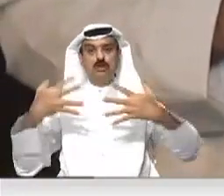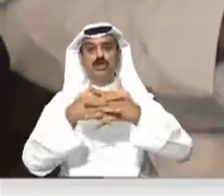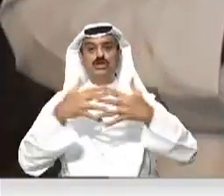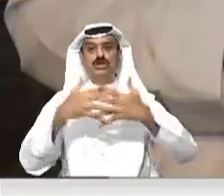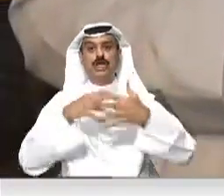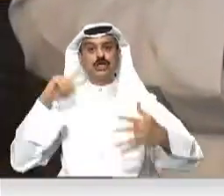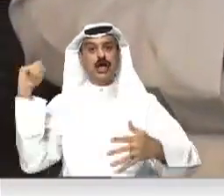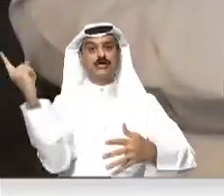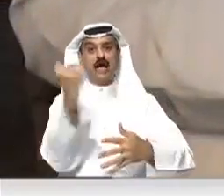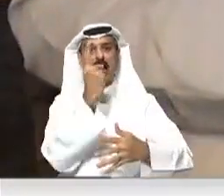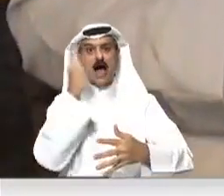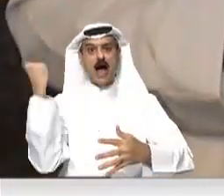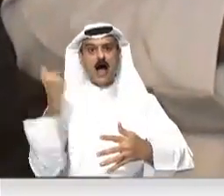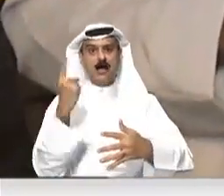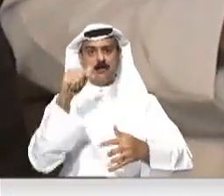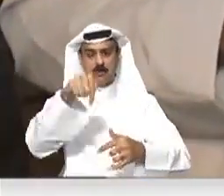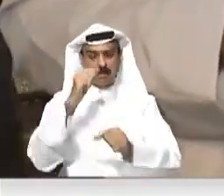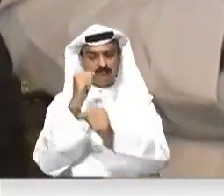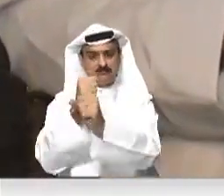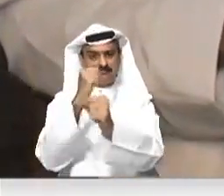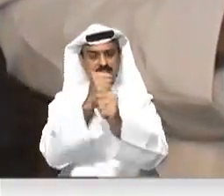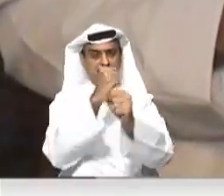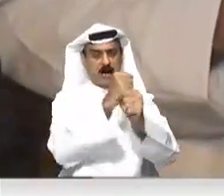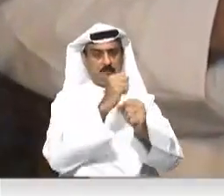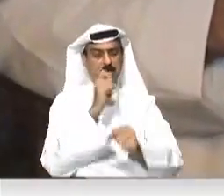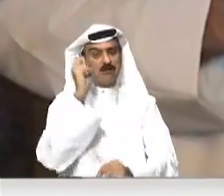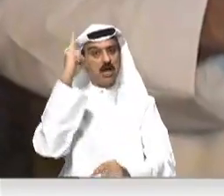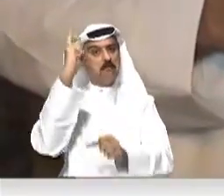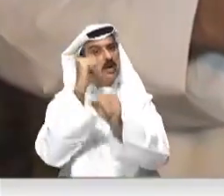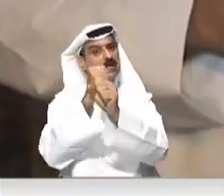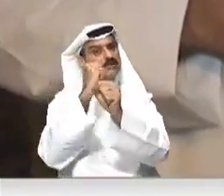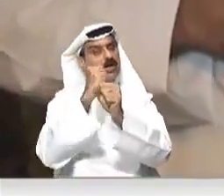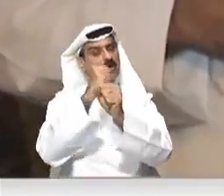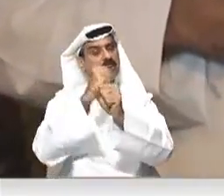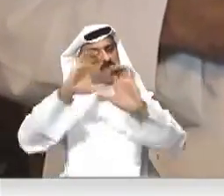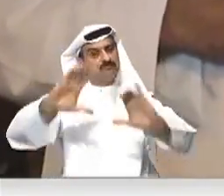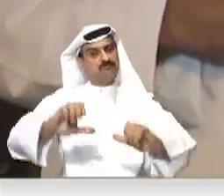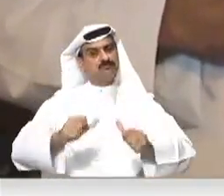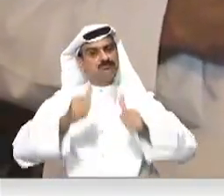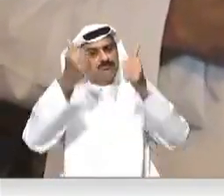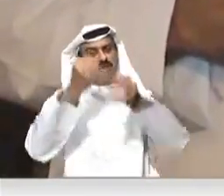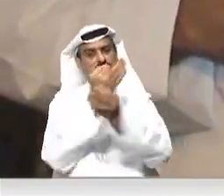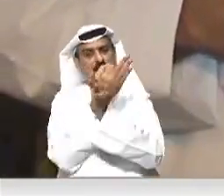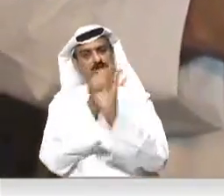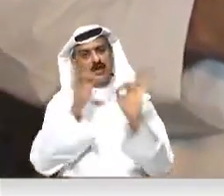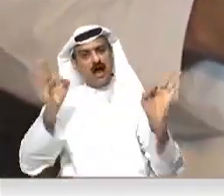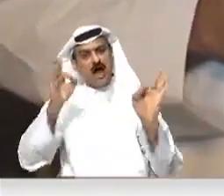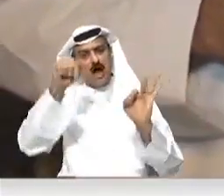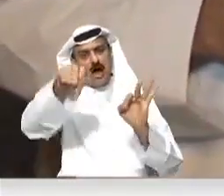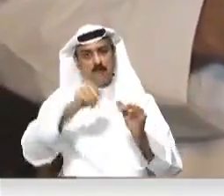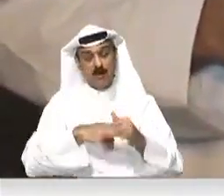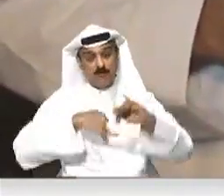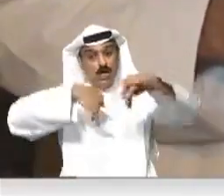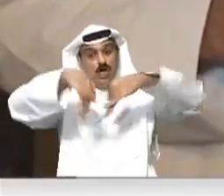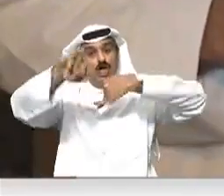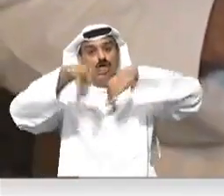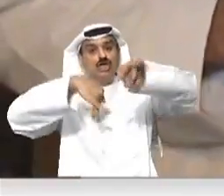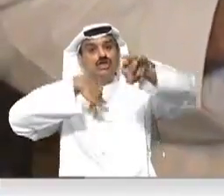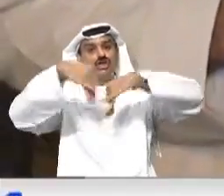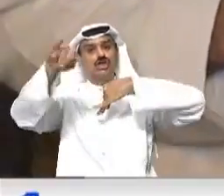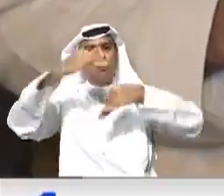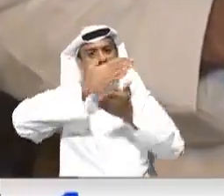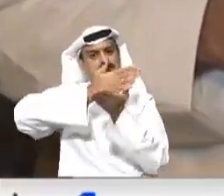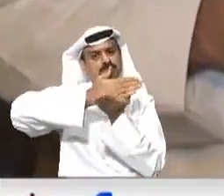أجل إنجاز مشاريع الصيانة الكبرى والجذرية لكافة طرق البلاد من